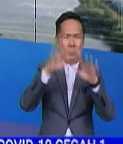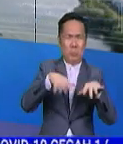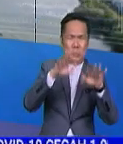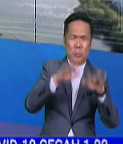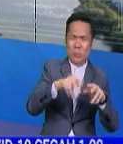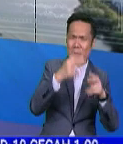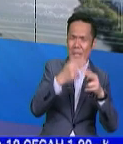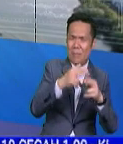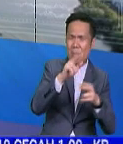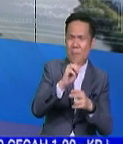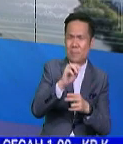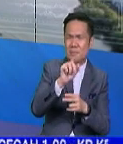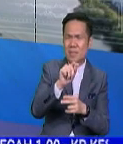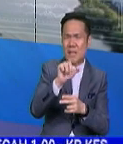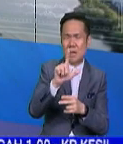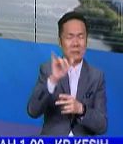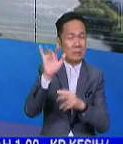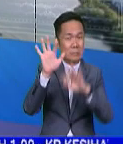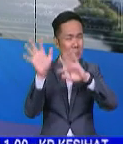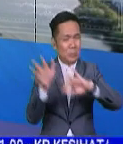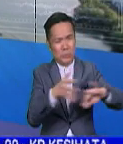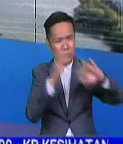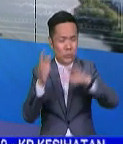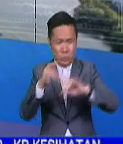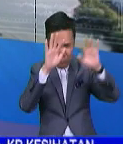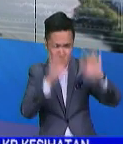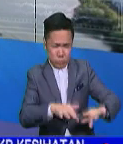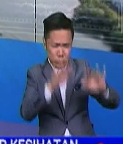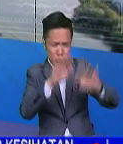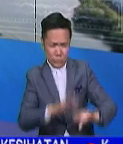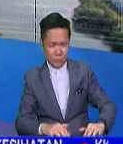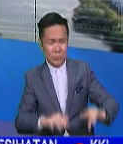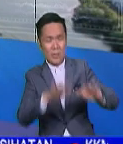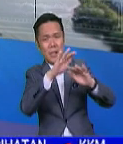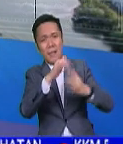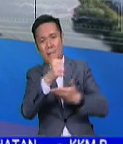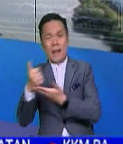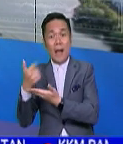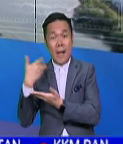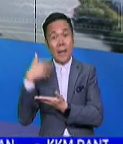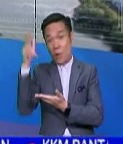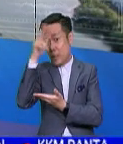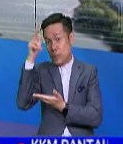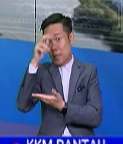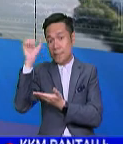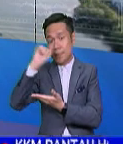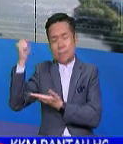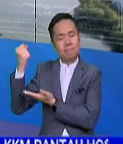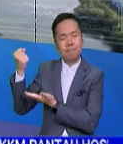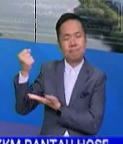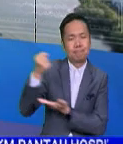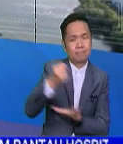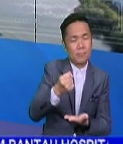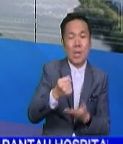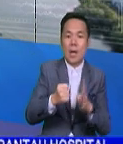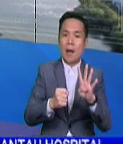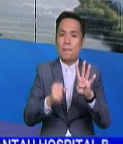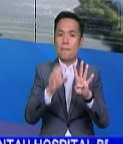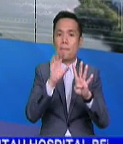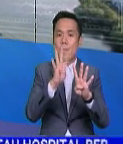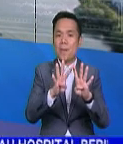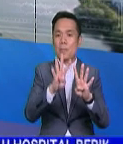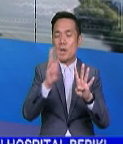dipapar pada 15 September lalu menerima bantuan uang Ihsan daripada kerajaan Negeri hari ini bantuan berjumlah